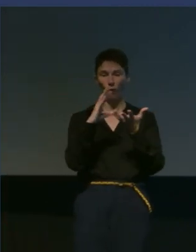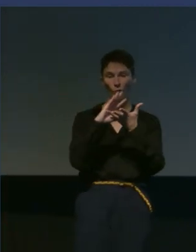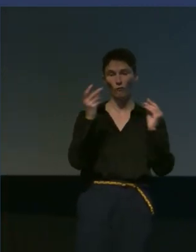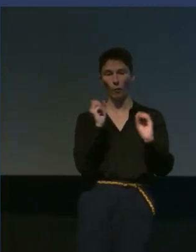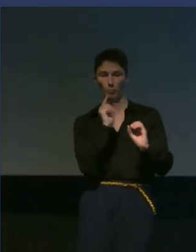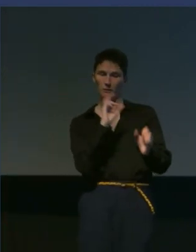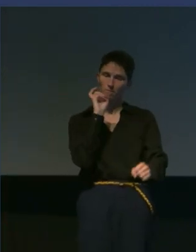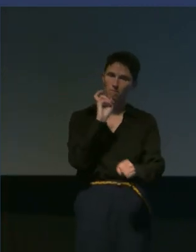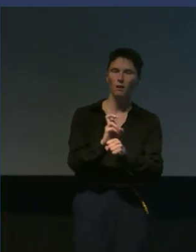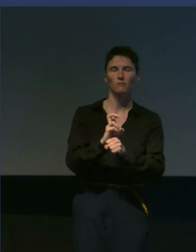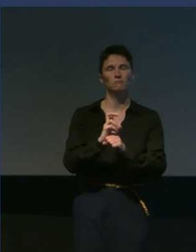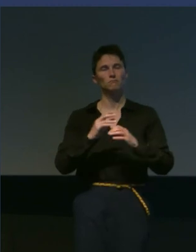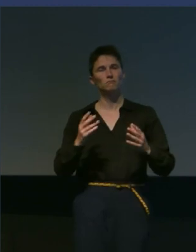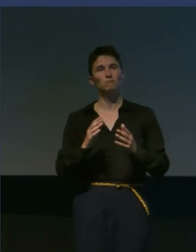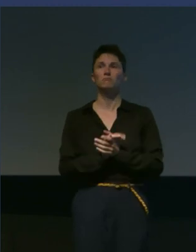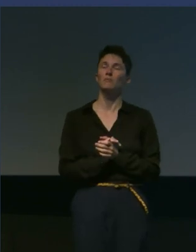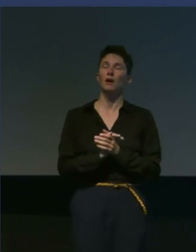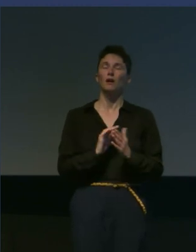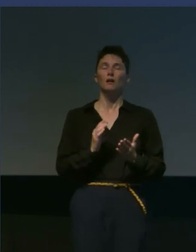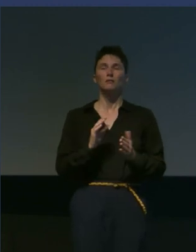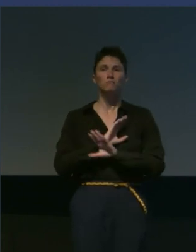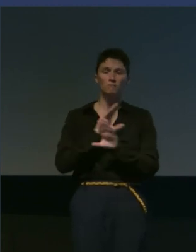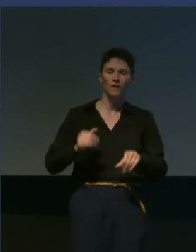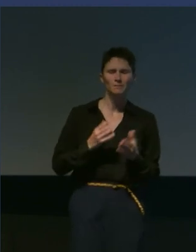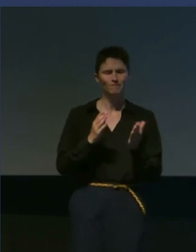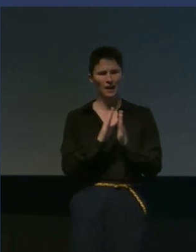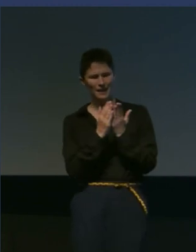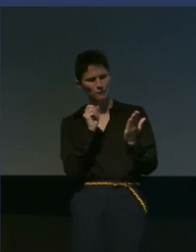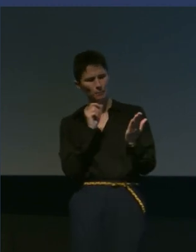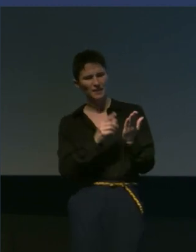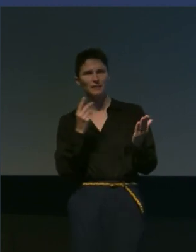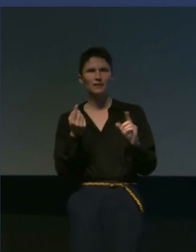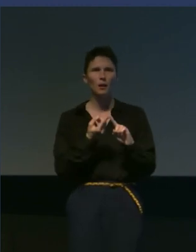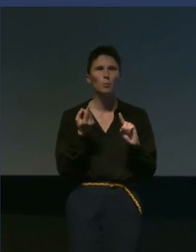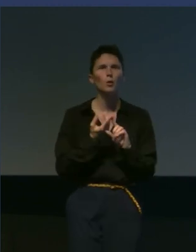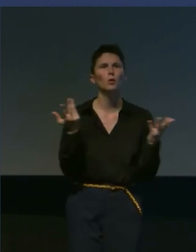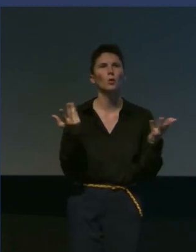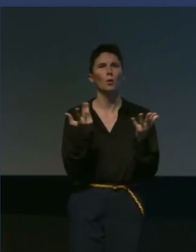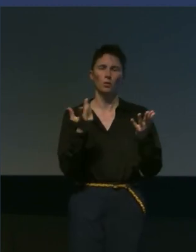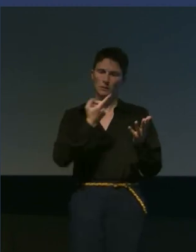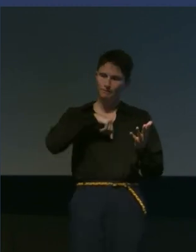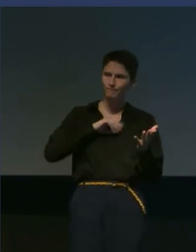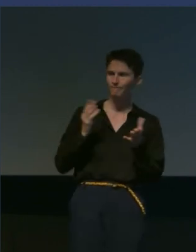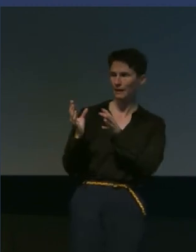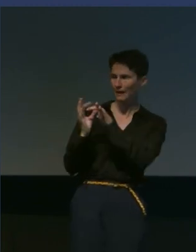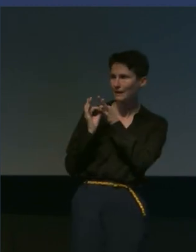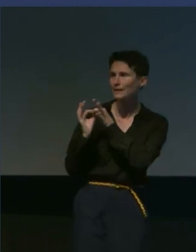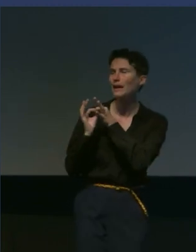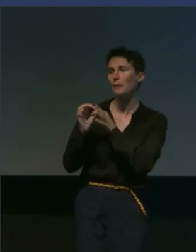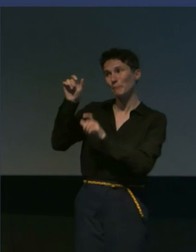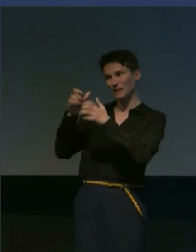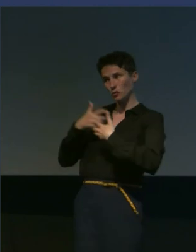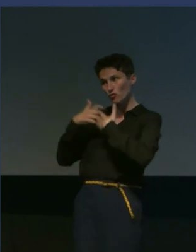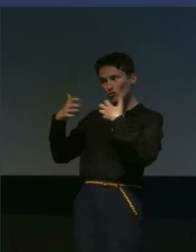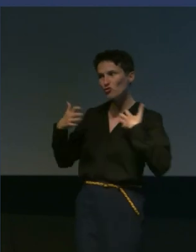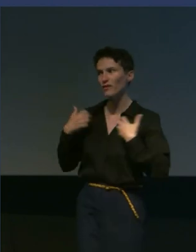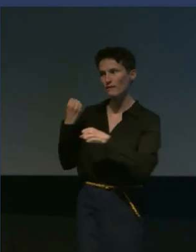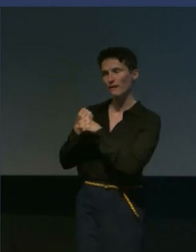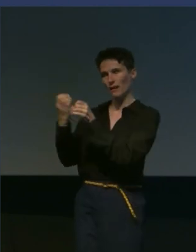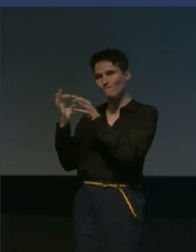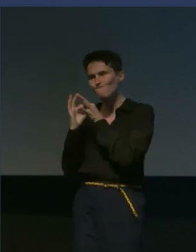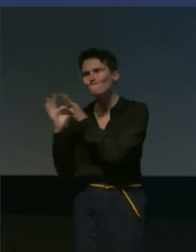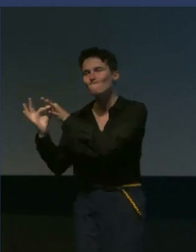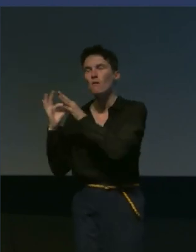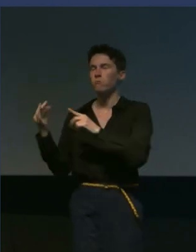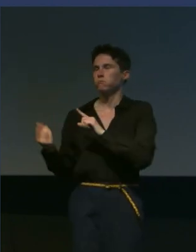Et finalement, ce qui était important aussi dans cet ouvrage, c'était de travailler en étroit lien avec les scientifiques. Ça a été très,